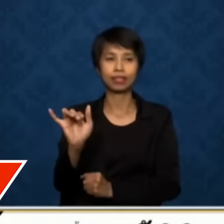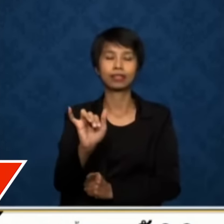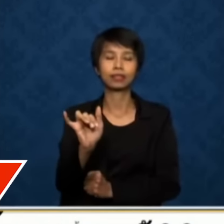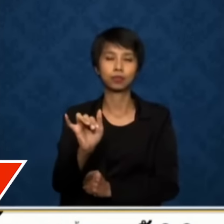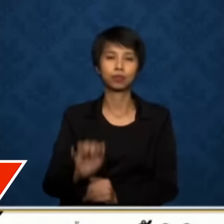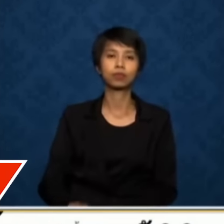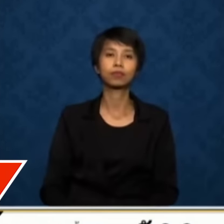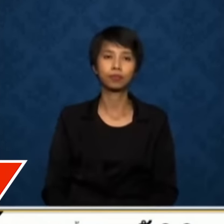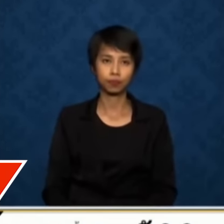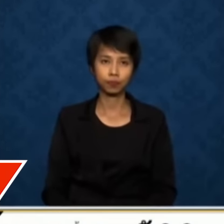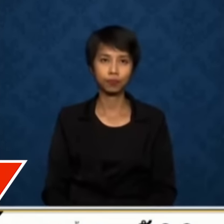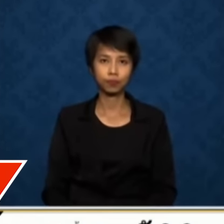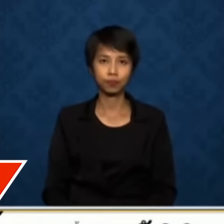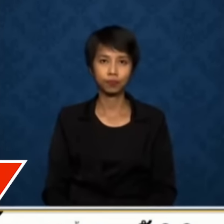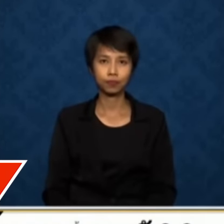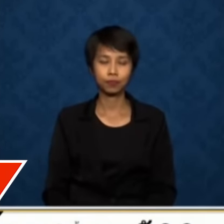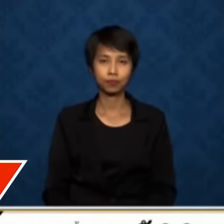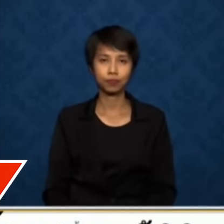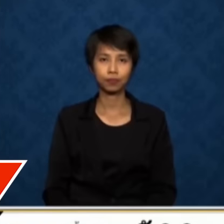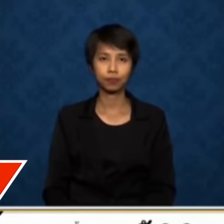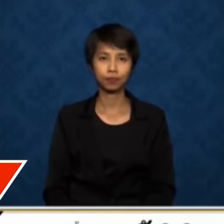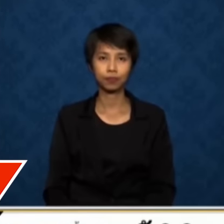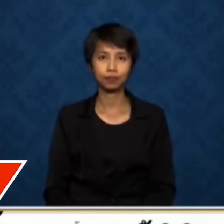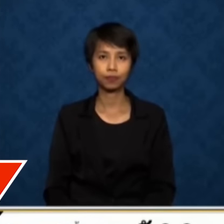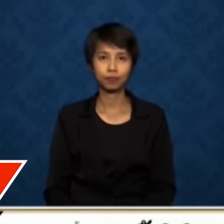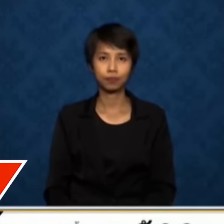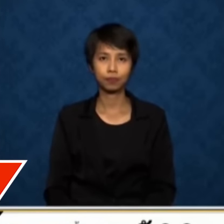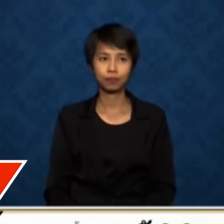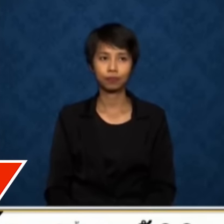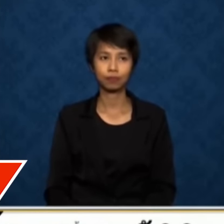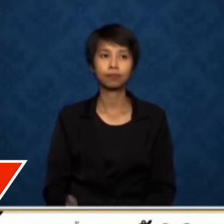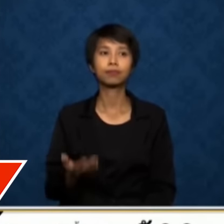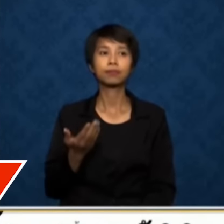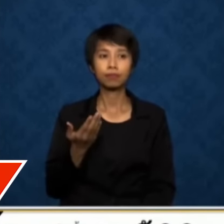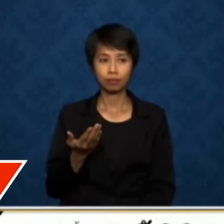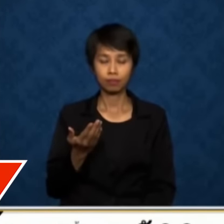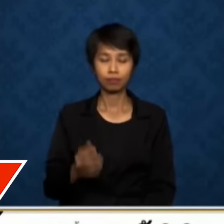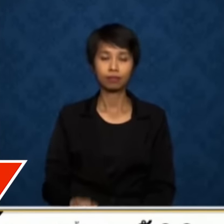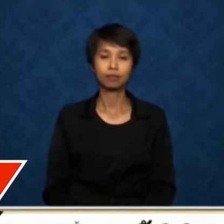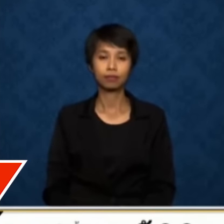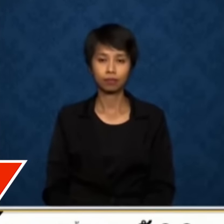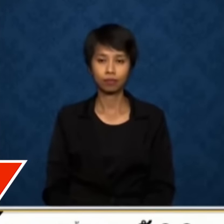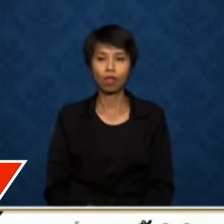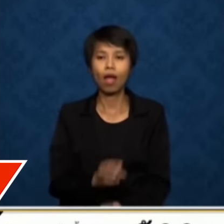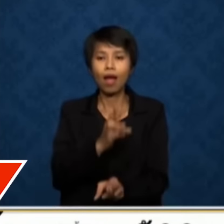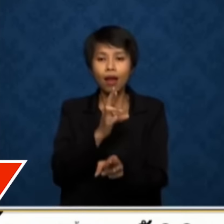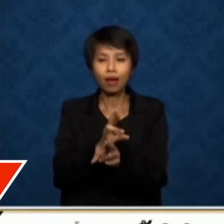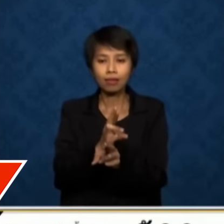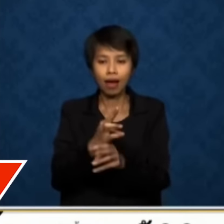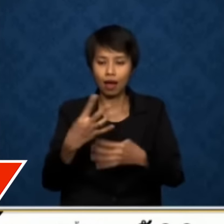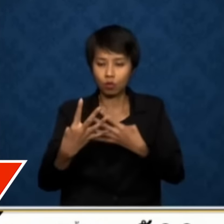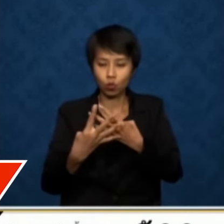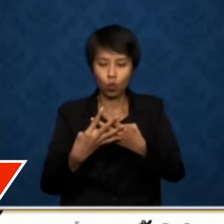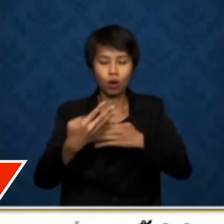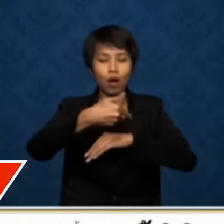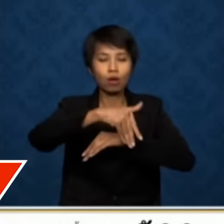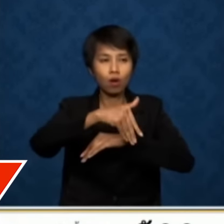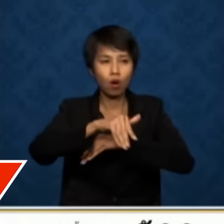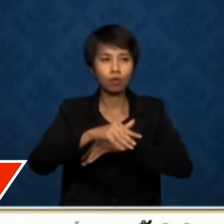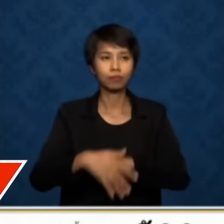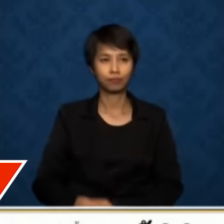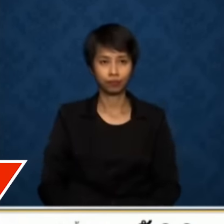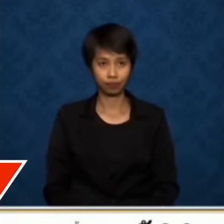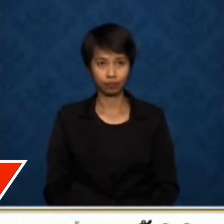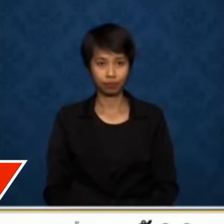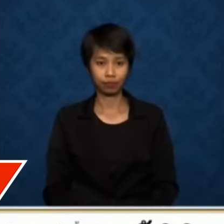ครับณที่นี้ครับสไลด์ถัดไปเลยครับเราไปกันโฟลว์นะครับไปเรื่องของการรักษานอกเรือนจำครับลดรักนะครับลด